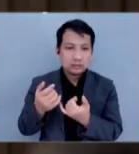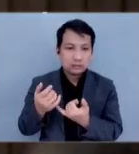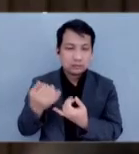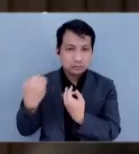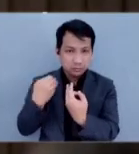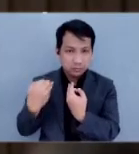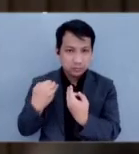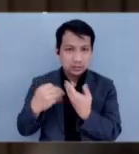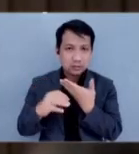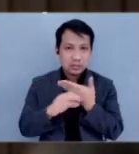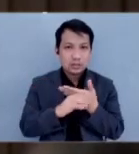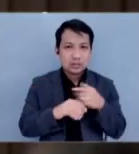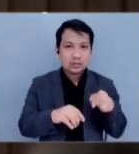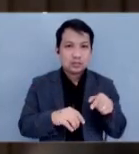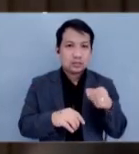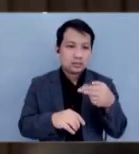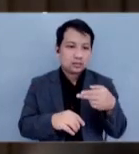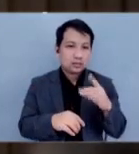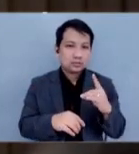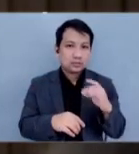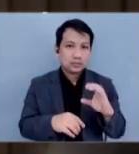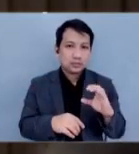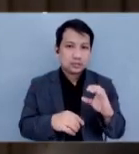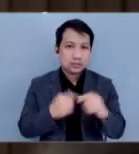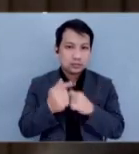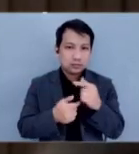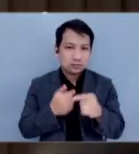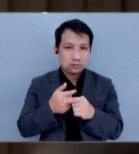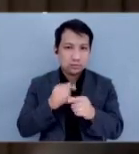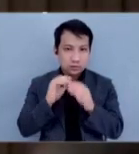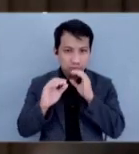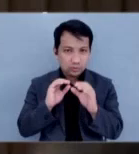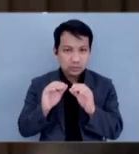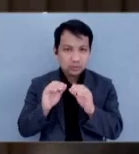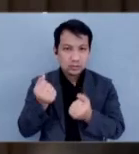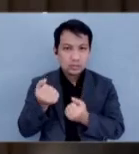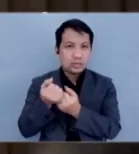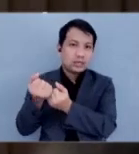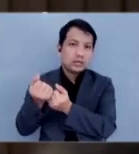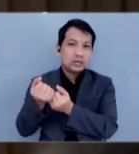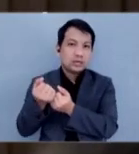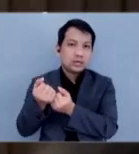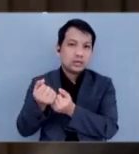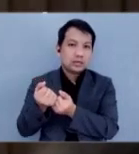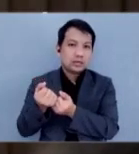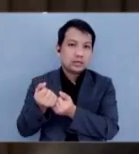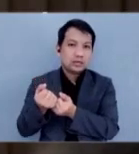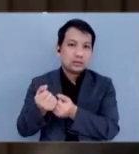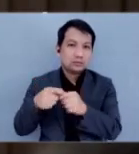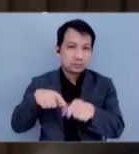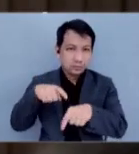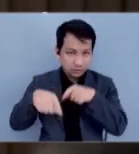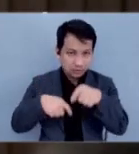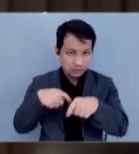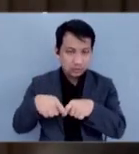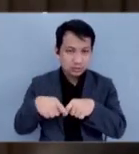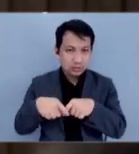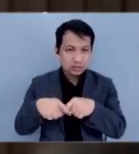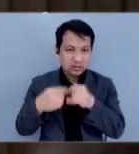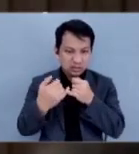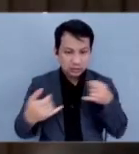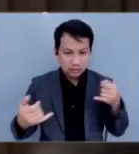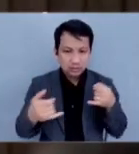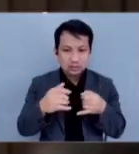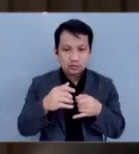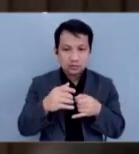contractor nito ay yung HGC Global Communication na magsusupply naman sa kanila. After mahukay ito, malatag yung fiber optics,